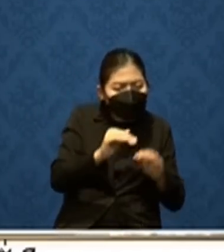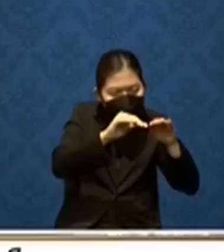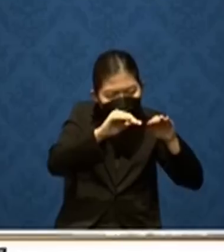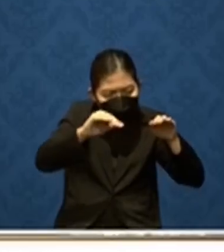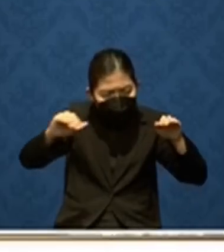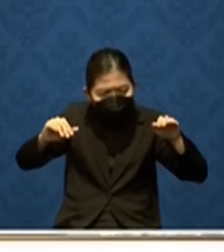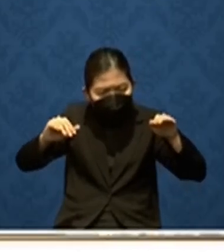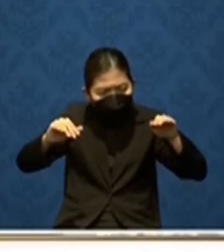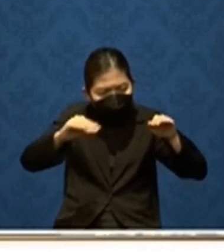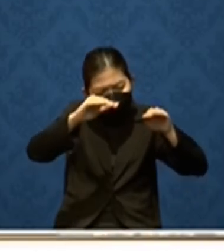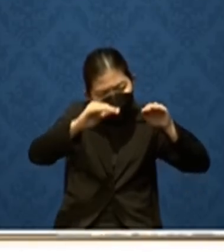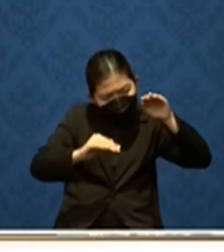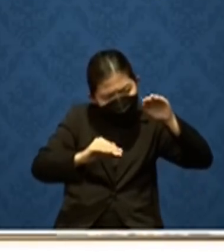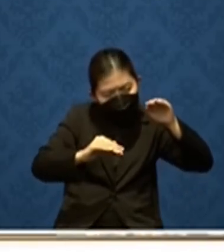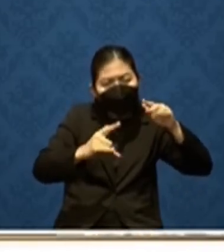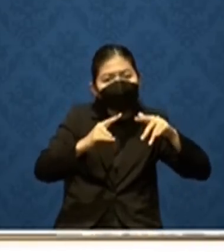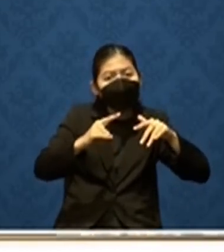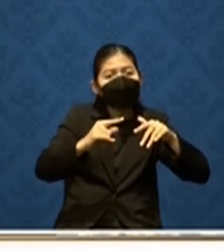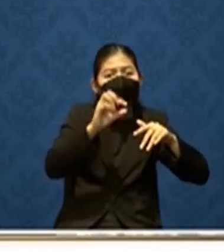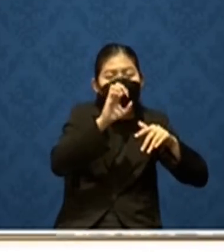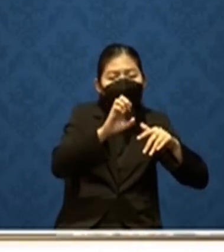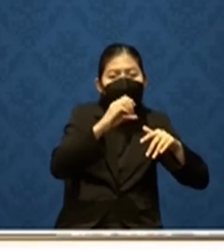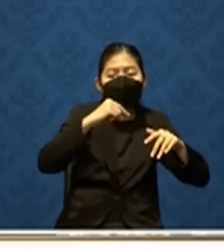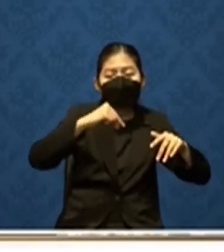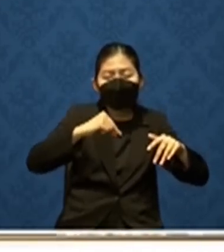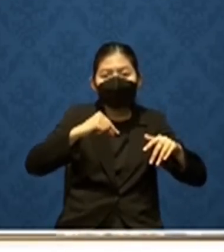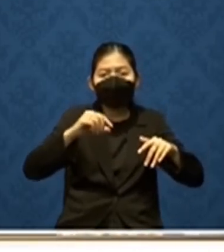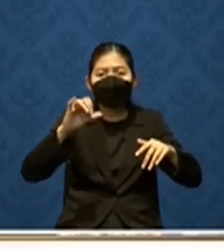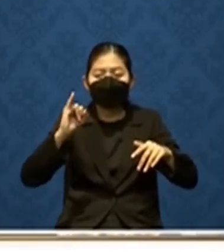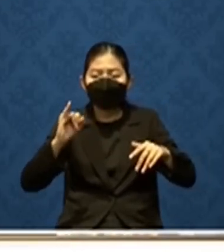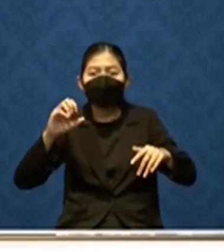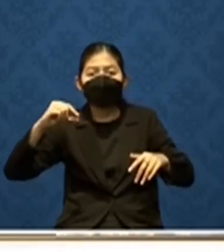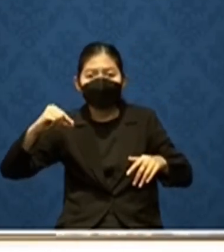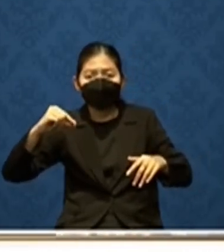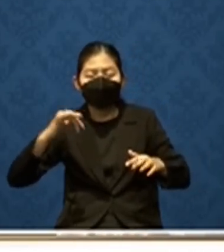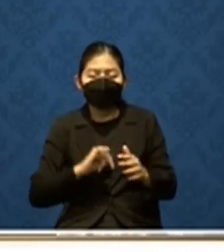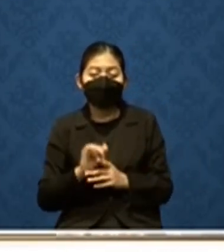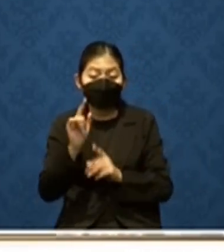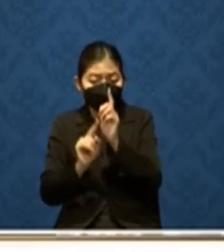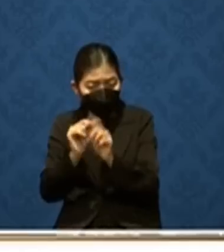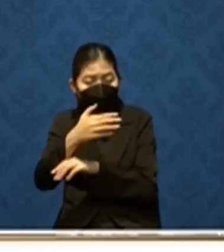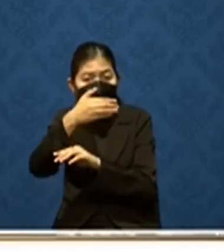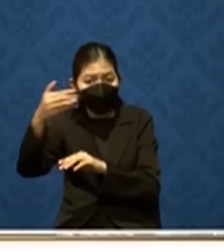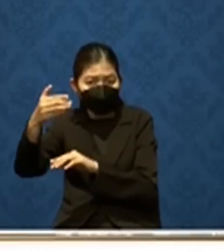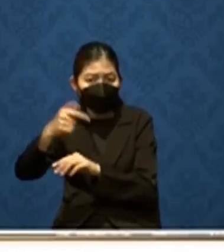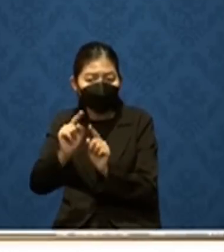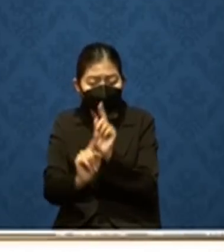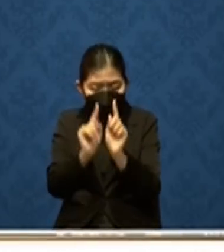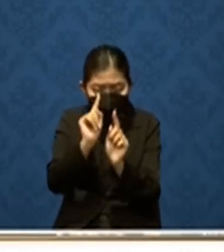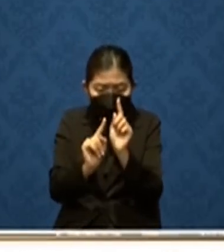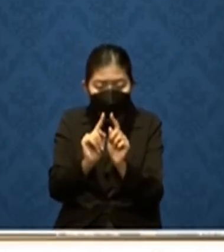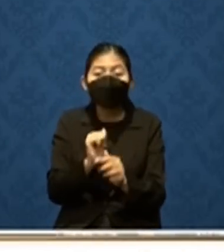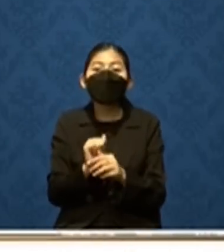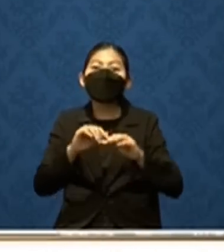ครับทั้ง EQและ IQมีผลการทดสอบระดับชาตินะครับเรื่องของประเมินผล